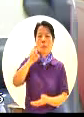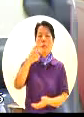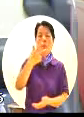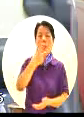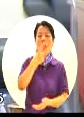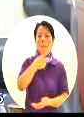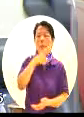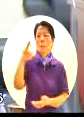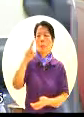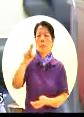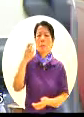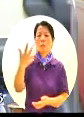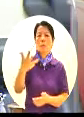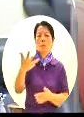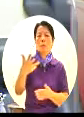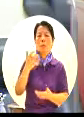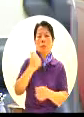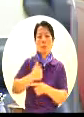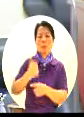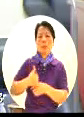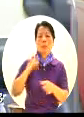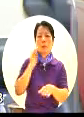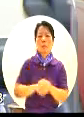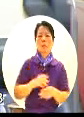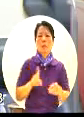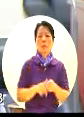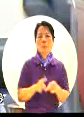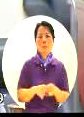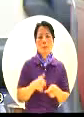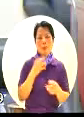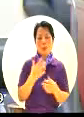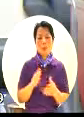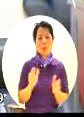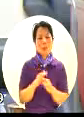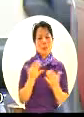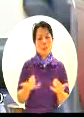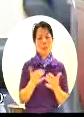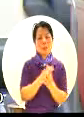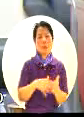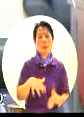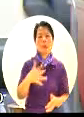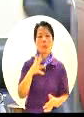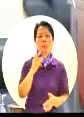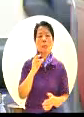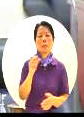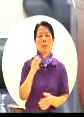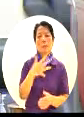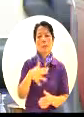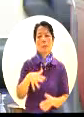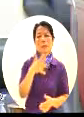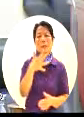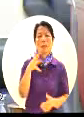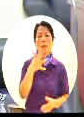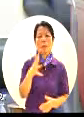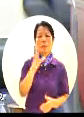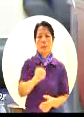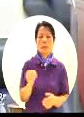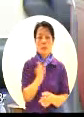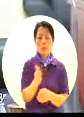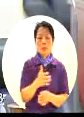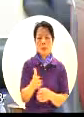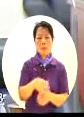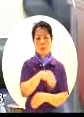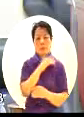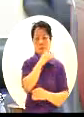18楼的建筑成本来讲，应该超得800,000块左右，哈、哦，上盖者来讲超900,000块就非常的高档